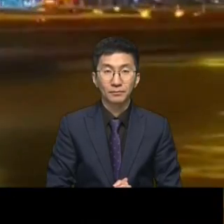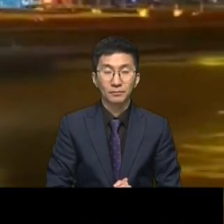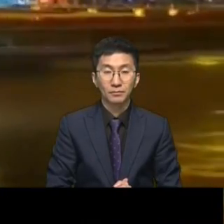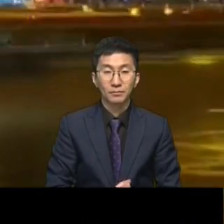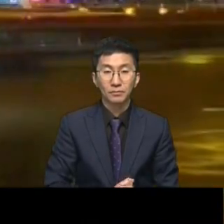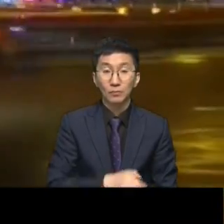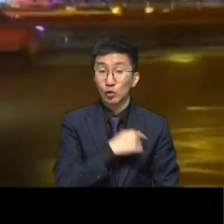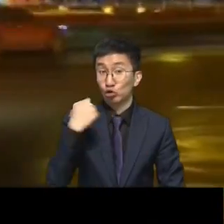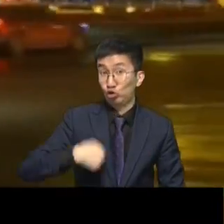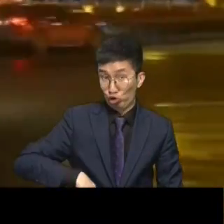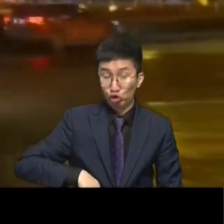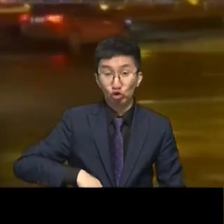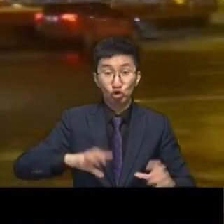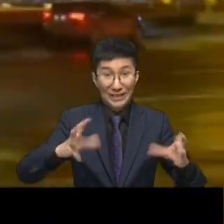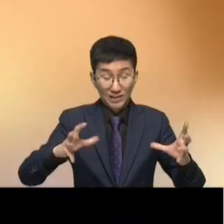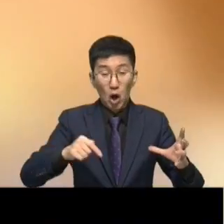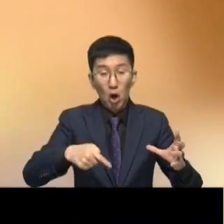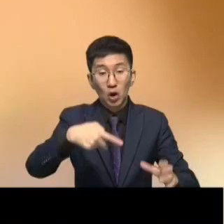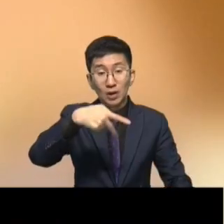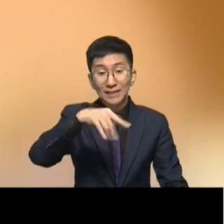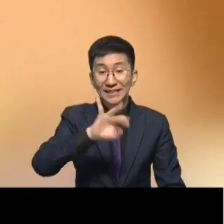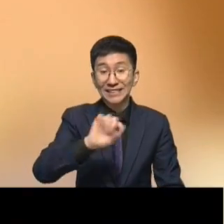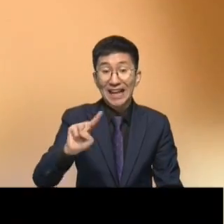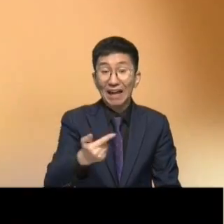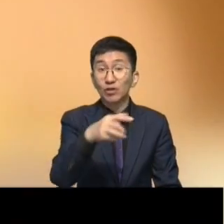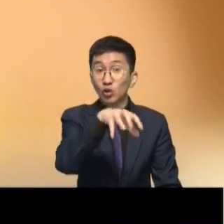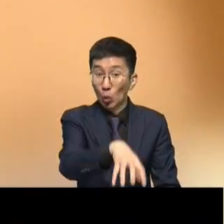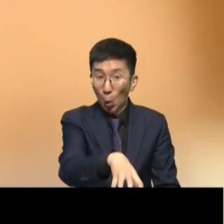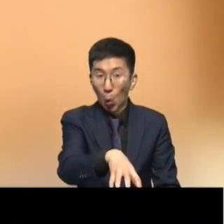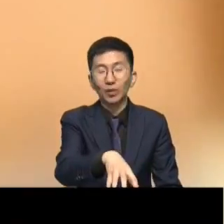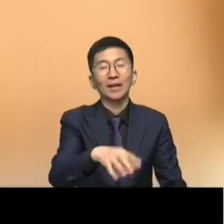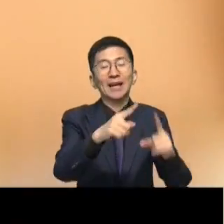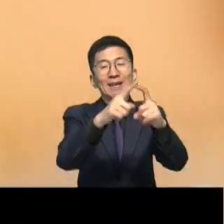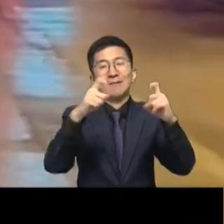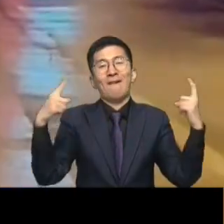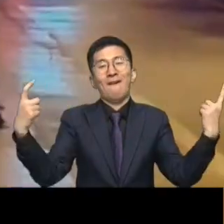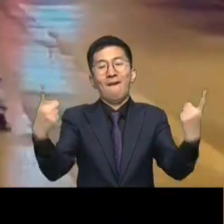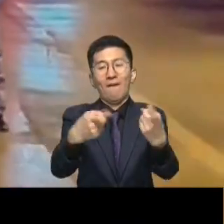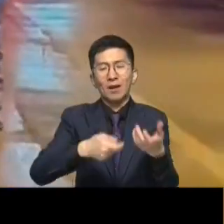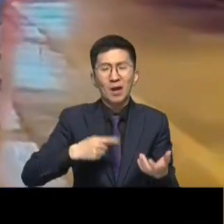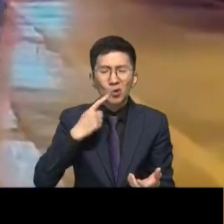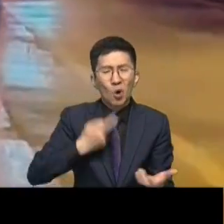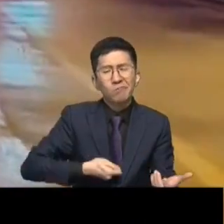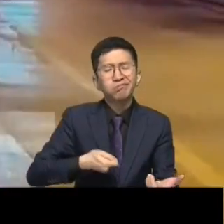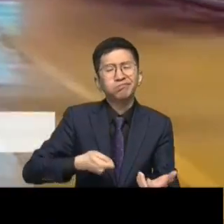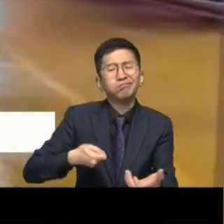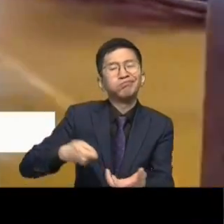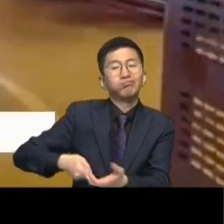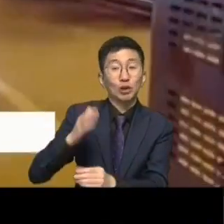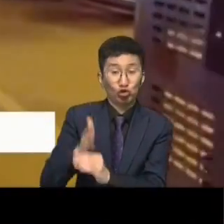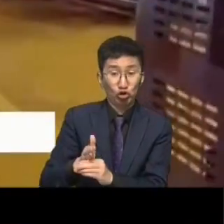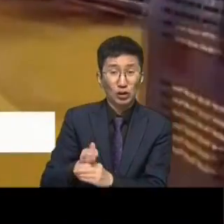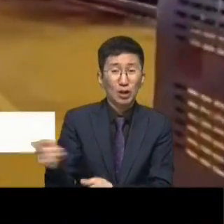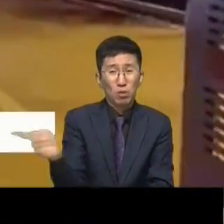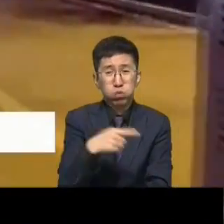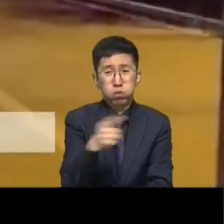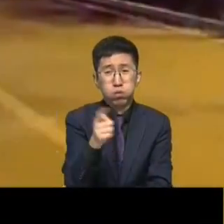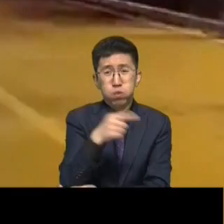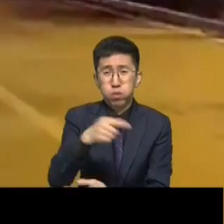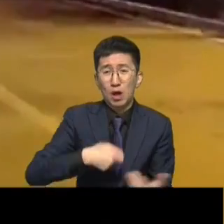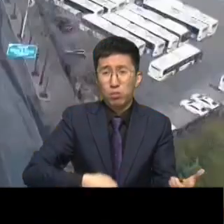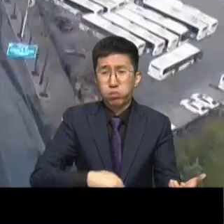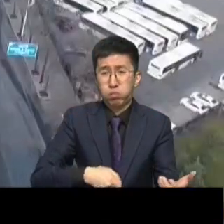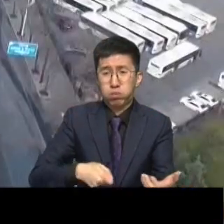중국 시안의 상징 건물인 종로를 둘러싸고 차량들이 소독약을 분사합니다. 방역 요원들도 분무기로 소독약을